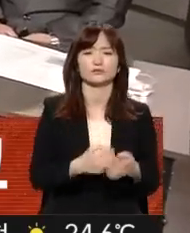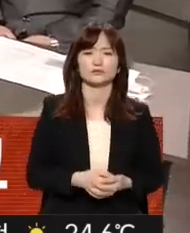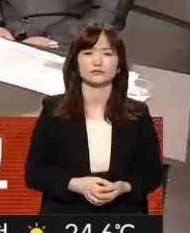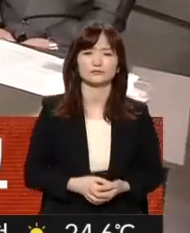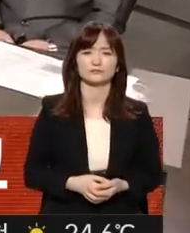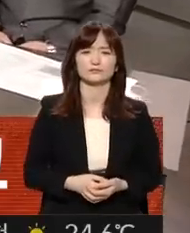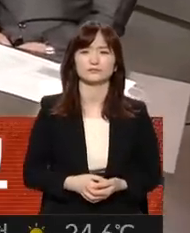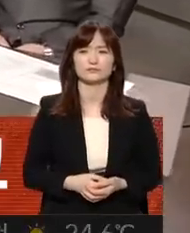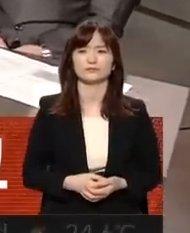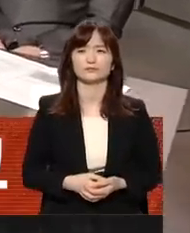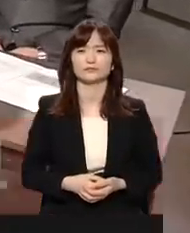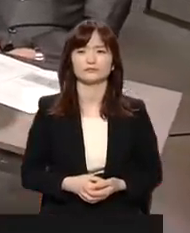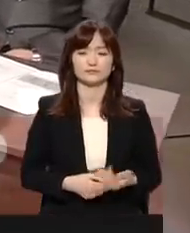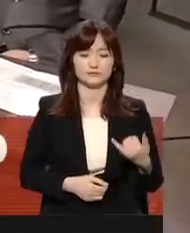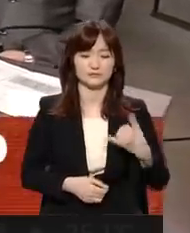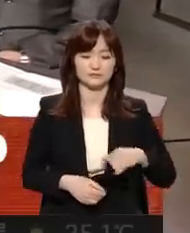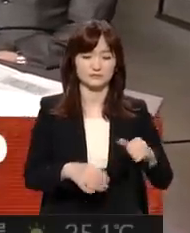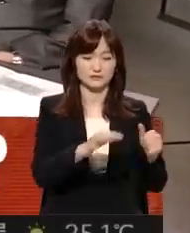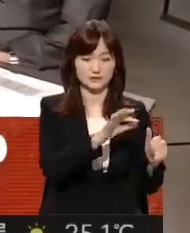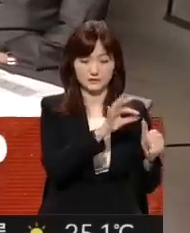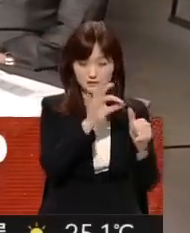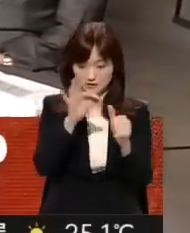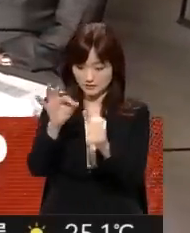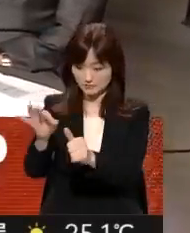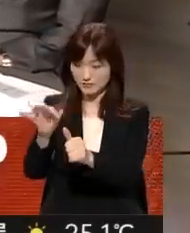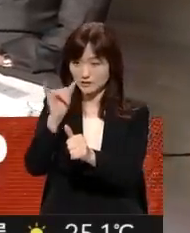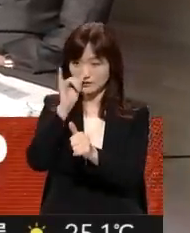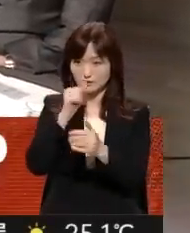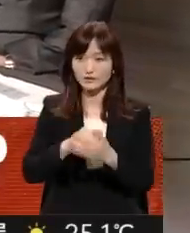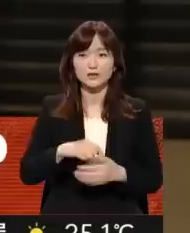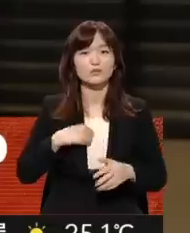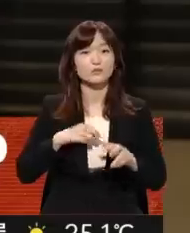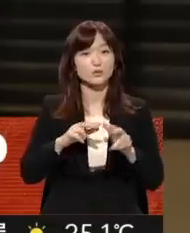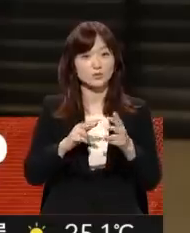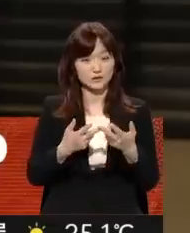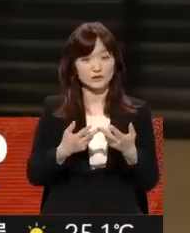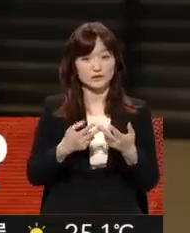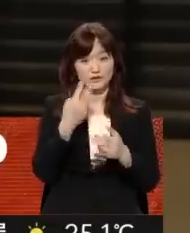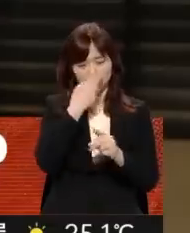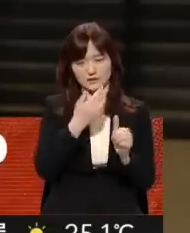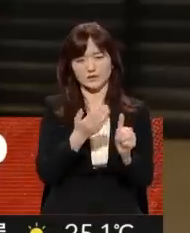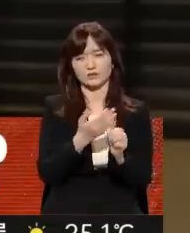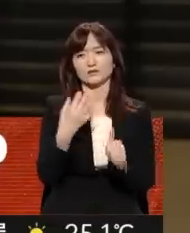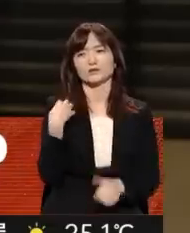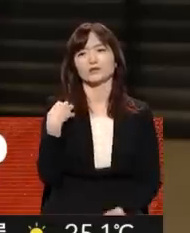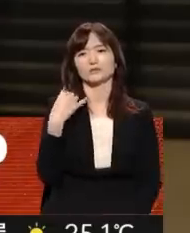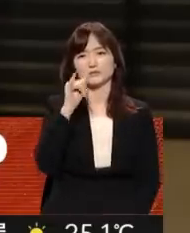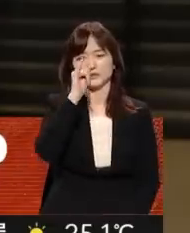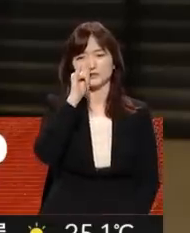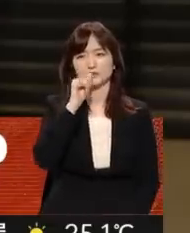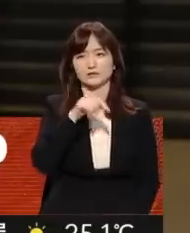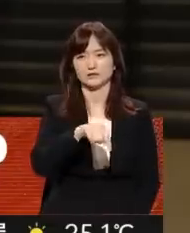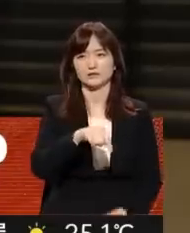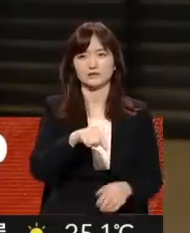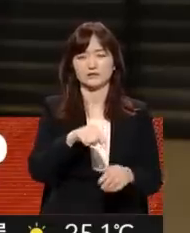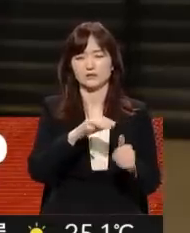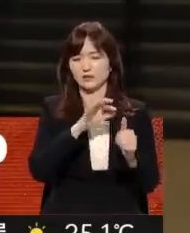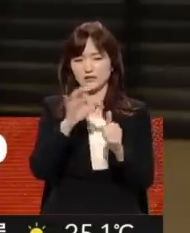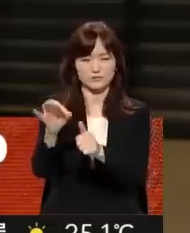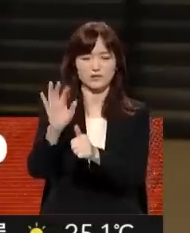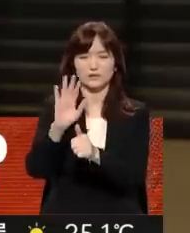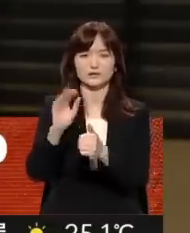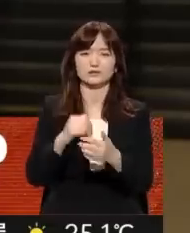만약에 입양 절차 같은 걸 거쳤다면 본인이 양육할 의무를 뭐 가지게 되는데 아마 그건 하지 않았을 걸로